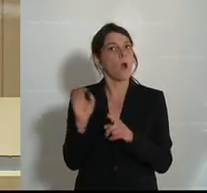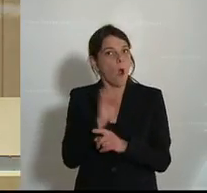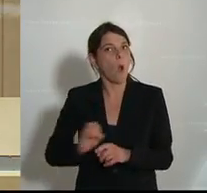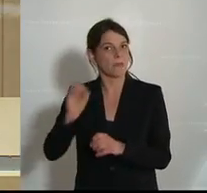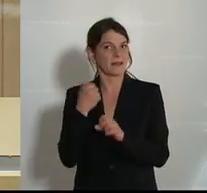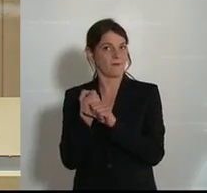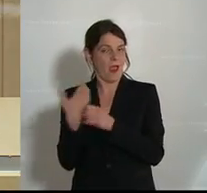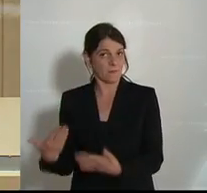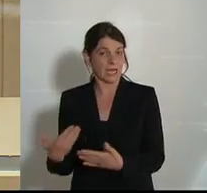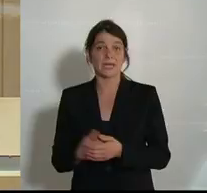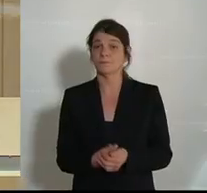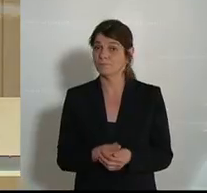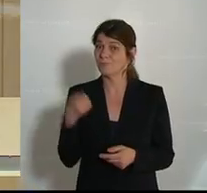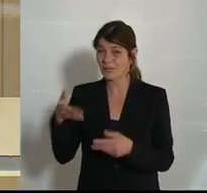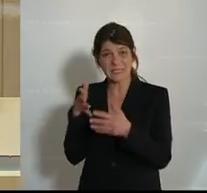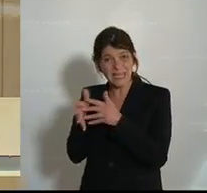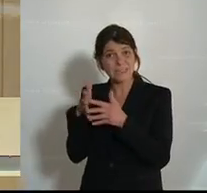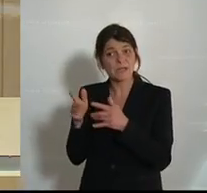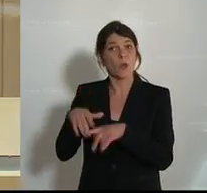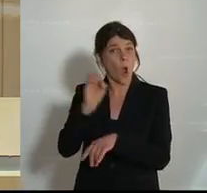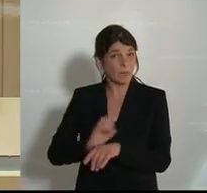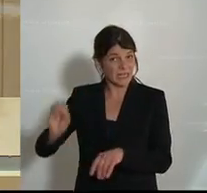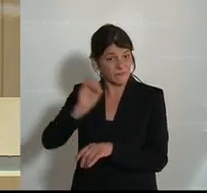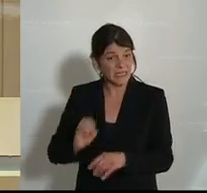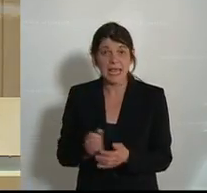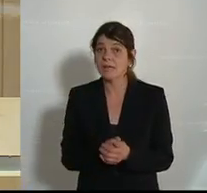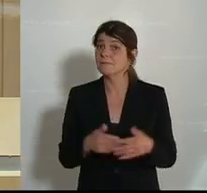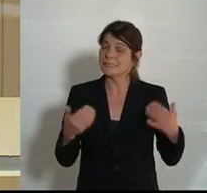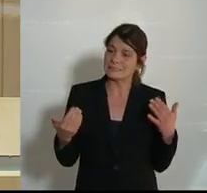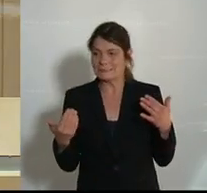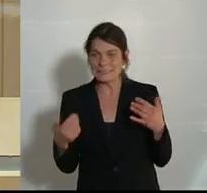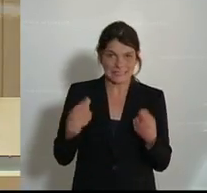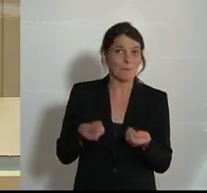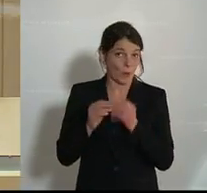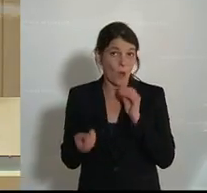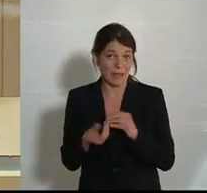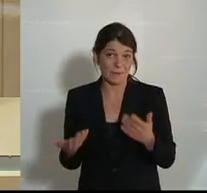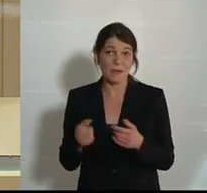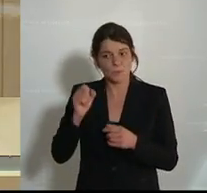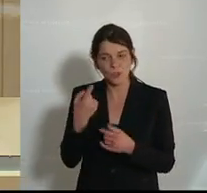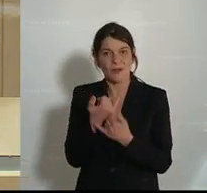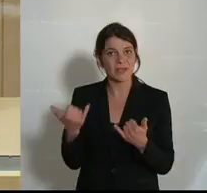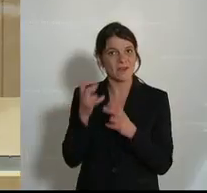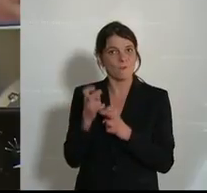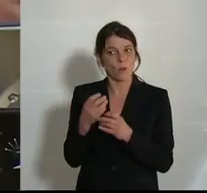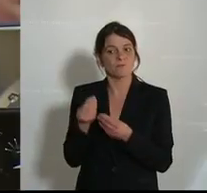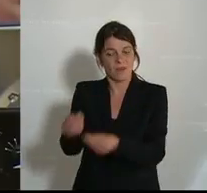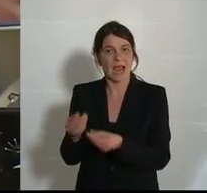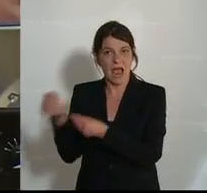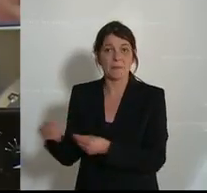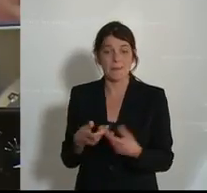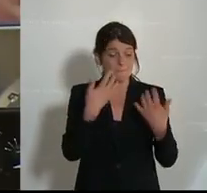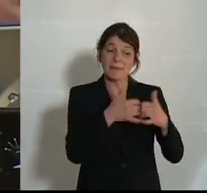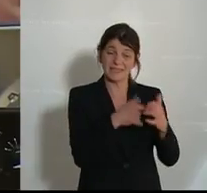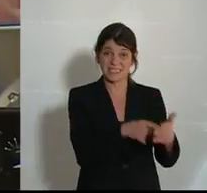objektiv agiert. Und diese Transparenz und Objektivität, da hapert es vor allem bei der Wohnungsvergabe. Und das sagt dieser